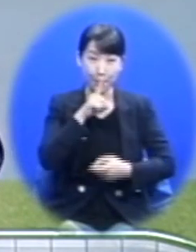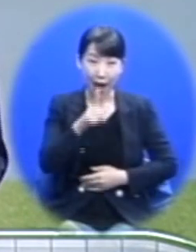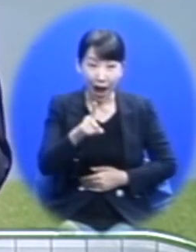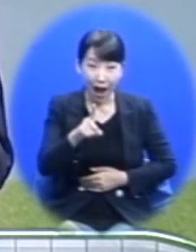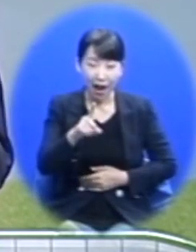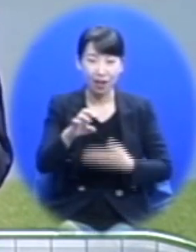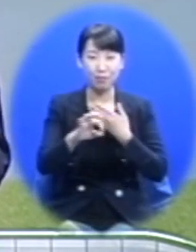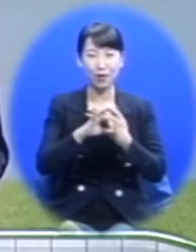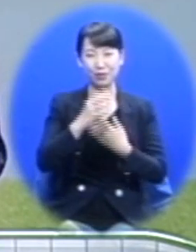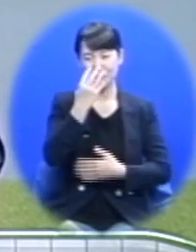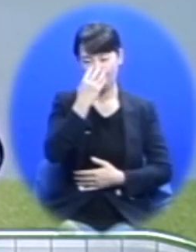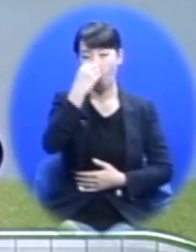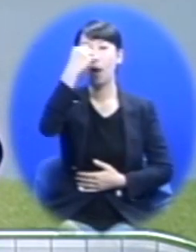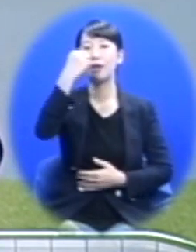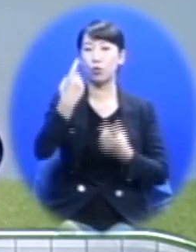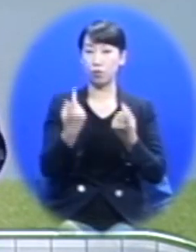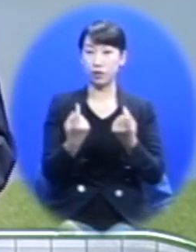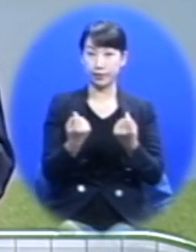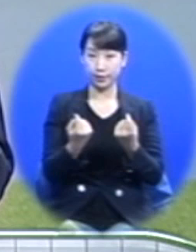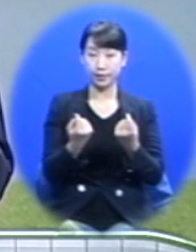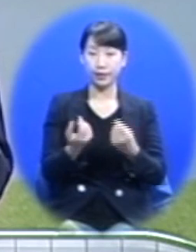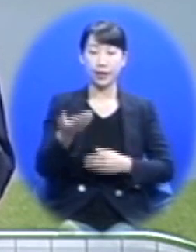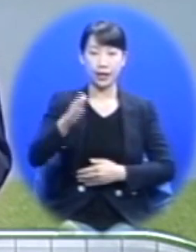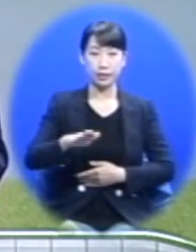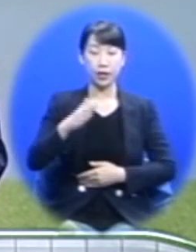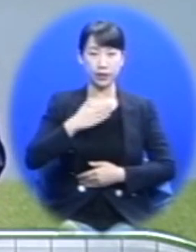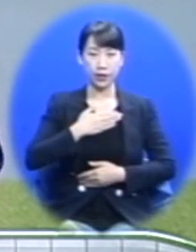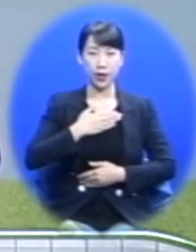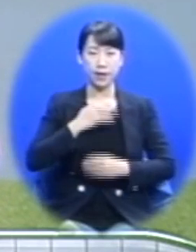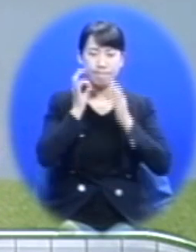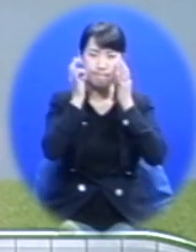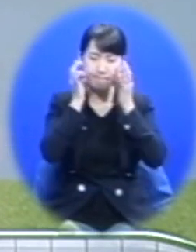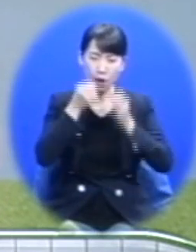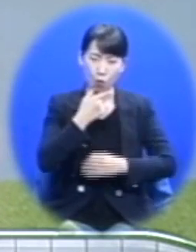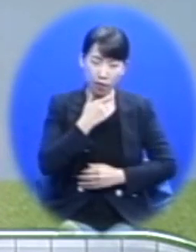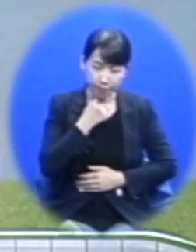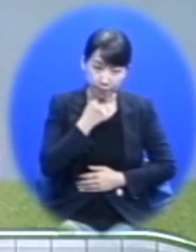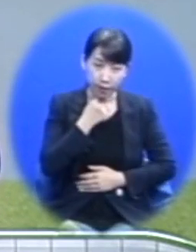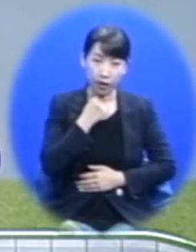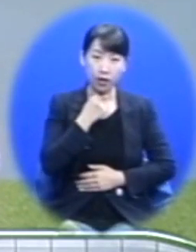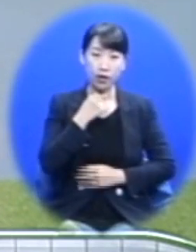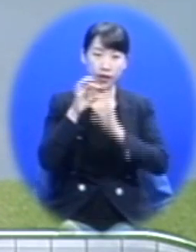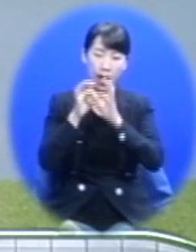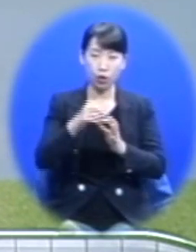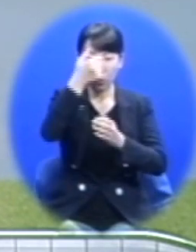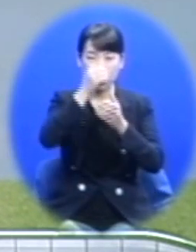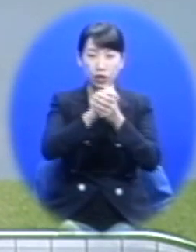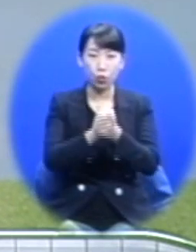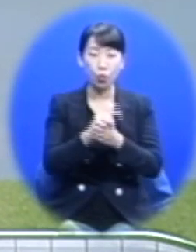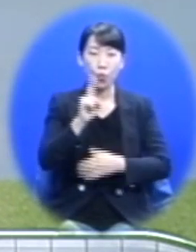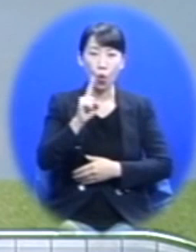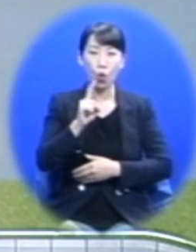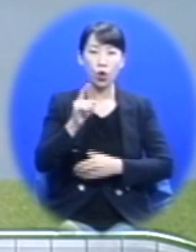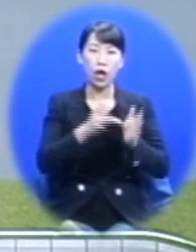그건 교만한 것이 되겠죠. 그러나 저의 간절한 갈망이고 그리고 계속되는 기도의 제목입니다.